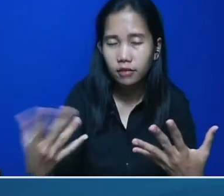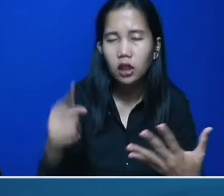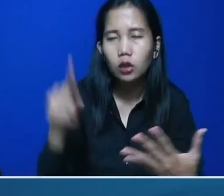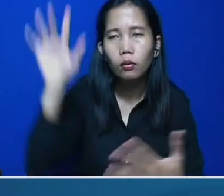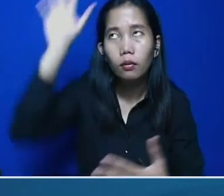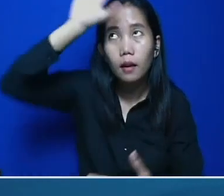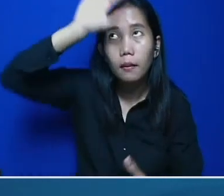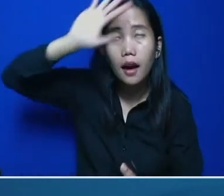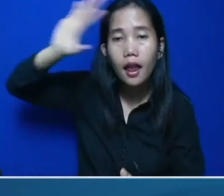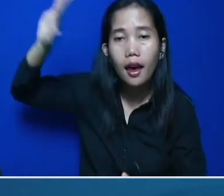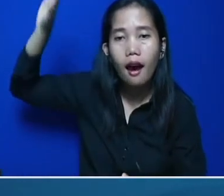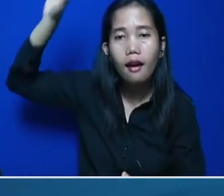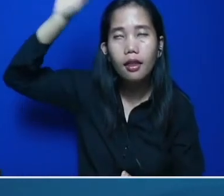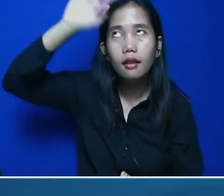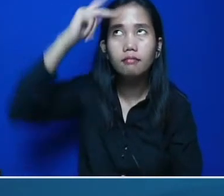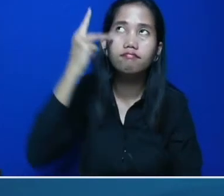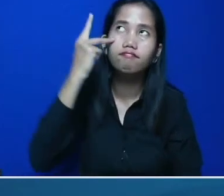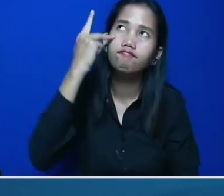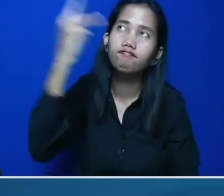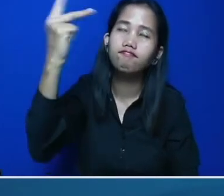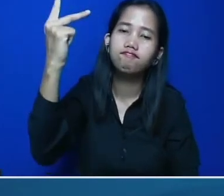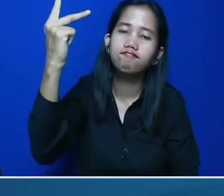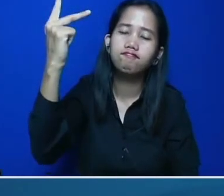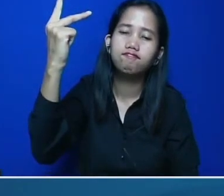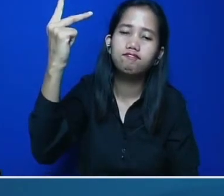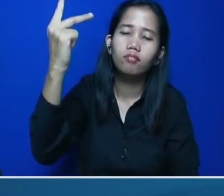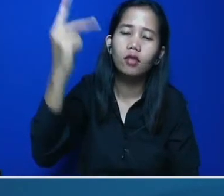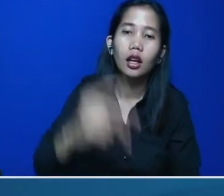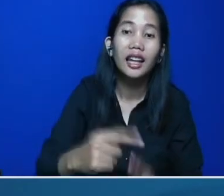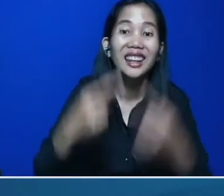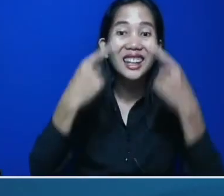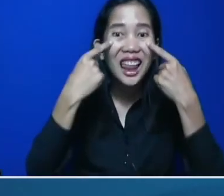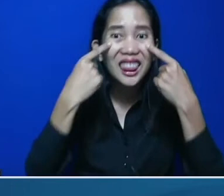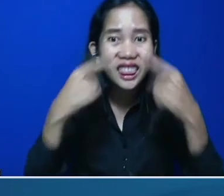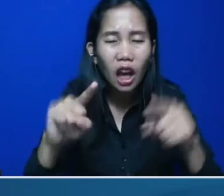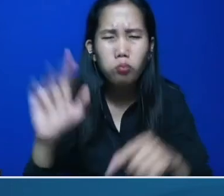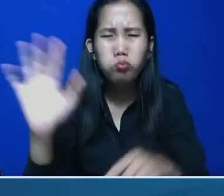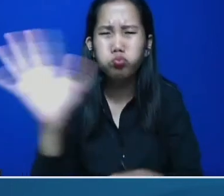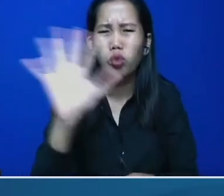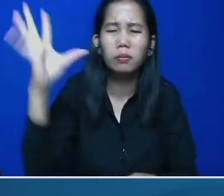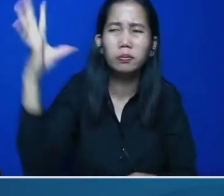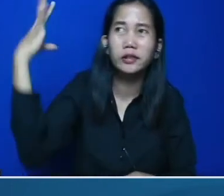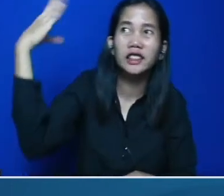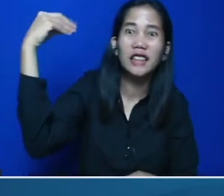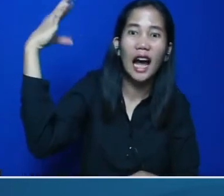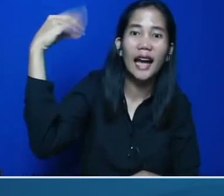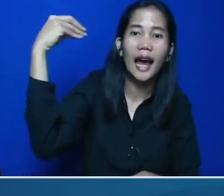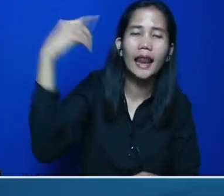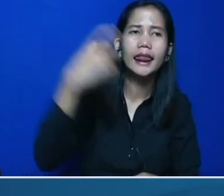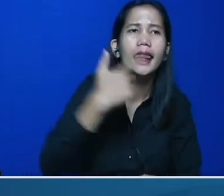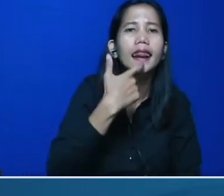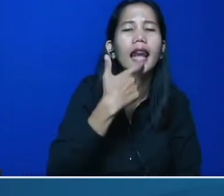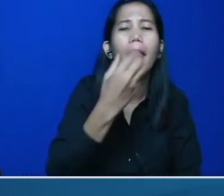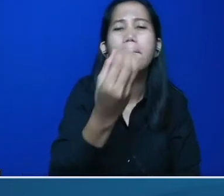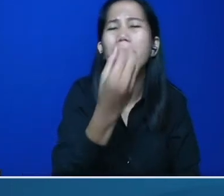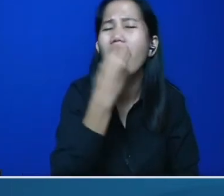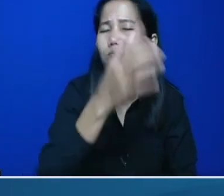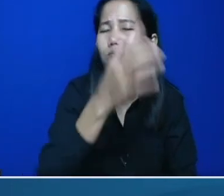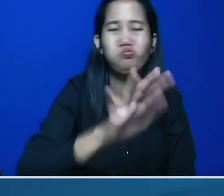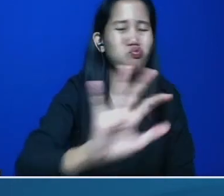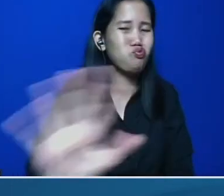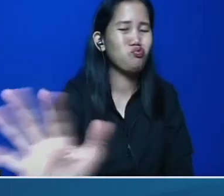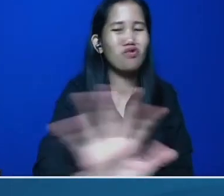ternyata ini bukan berbicara soal makanan nanti di akhir di ayat yang ke-28